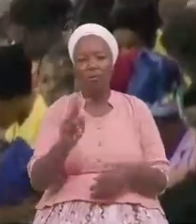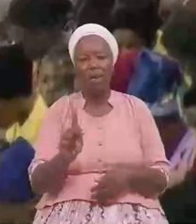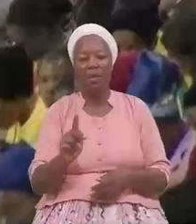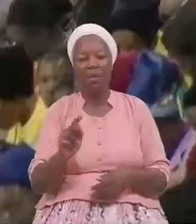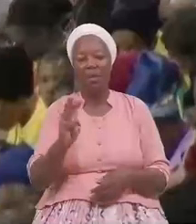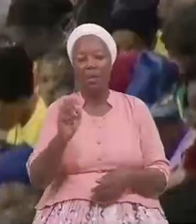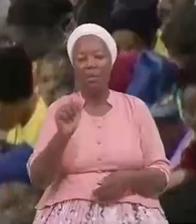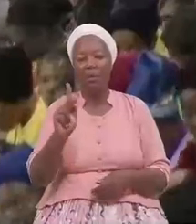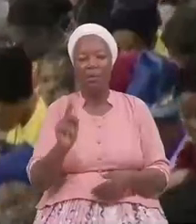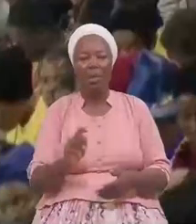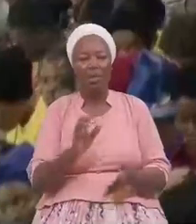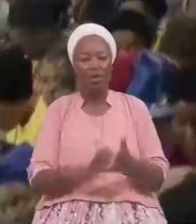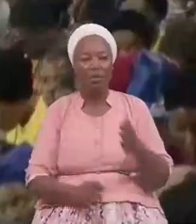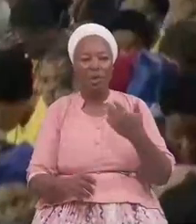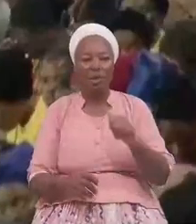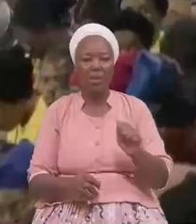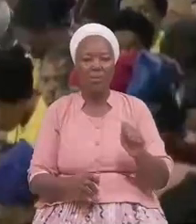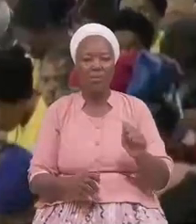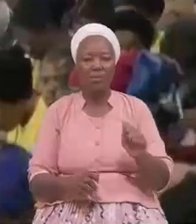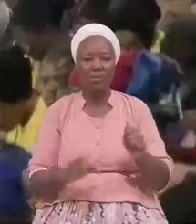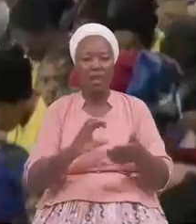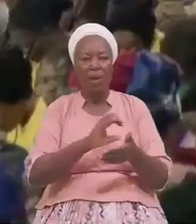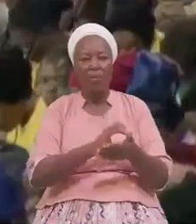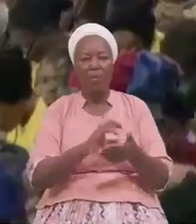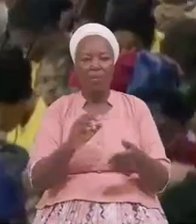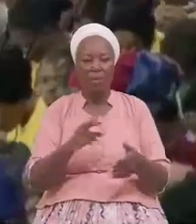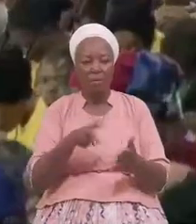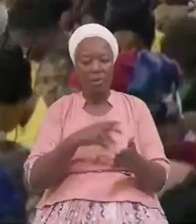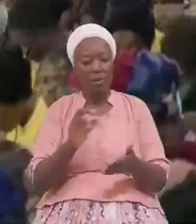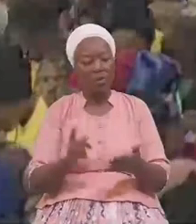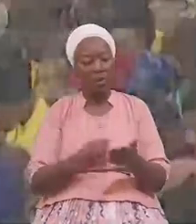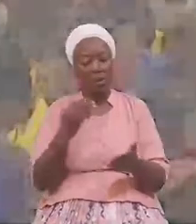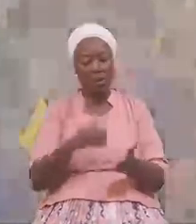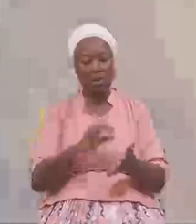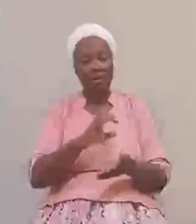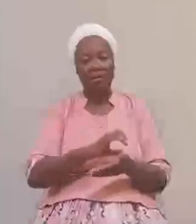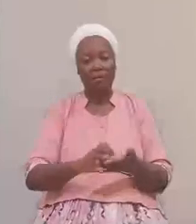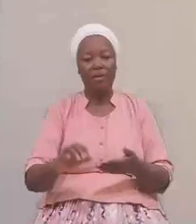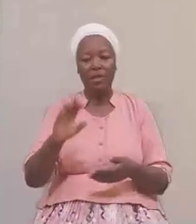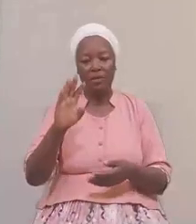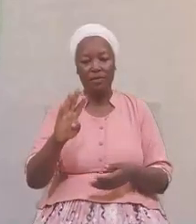chapitre 10. Lisons une fois encore le verset 46.